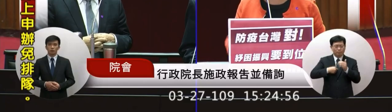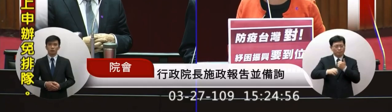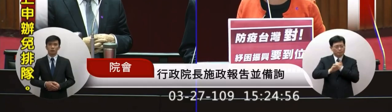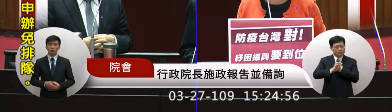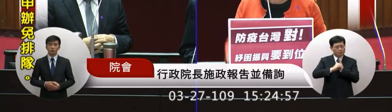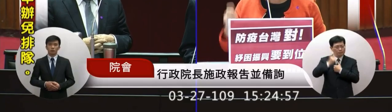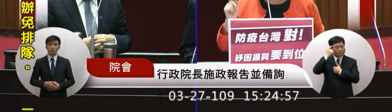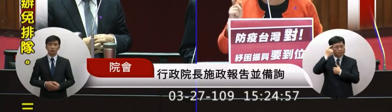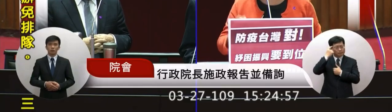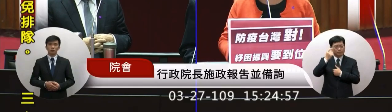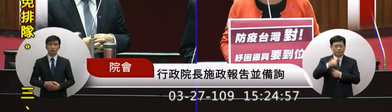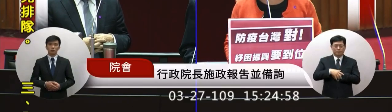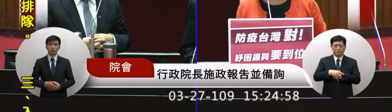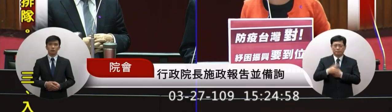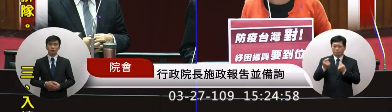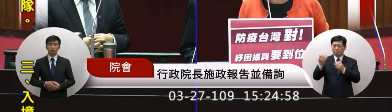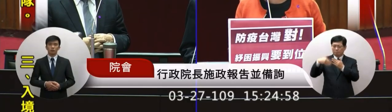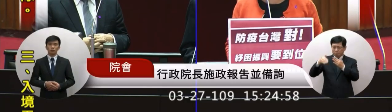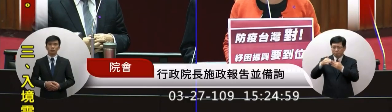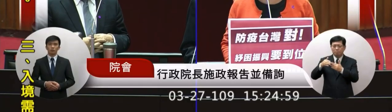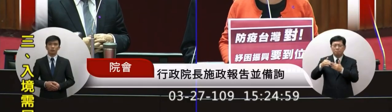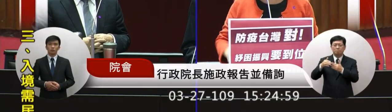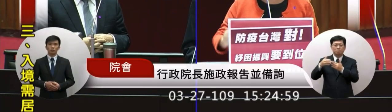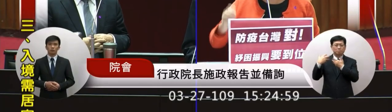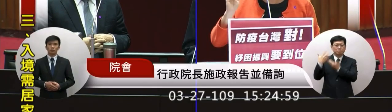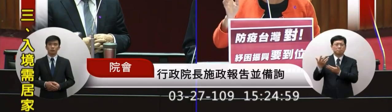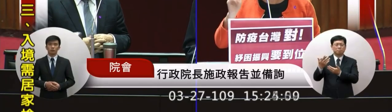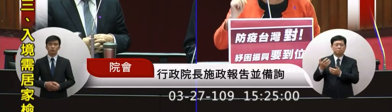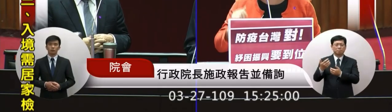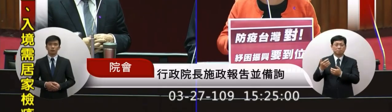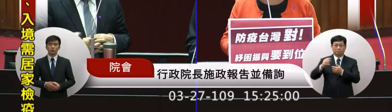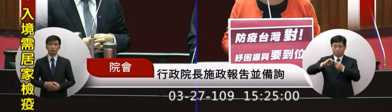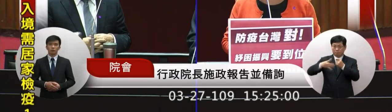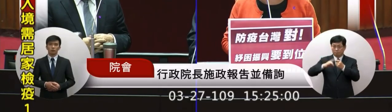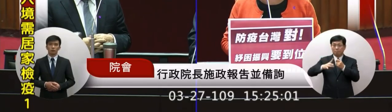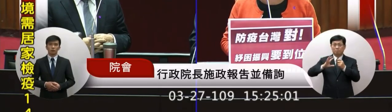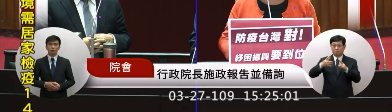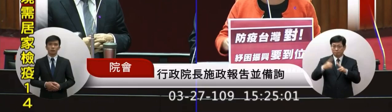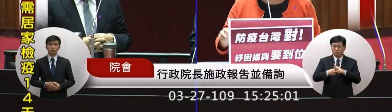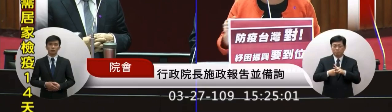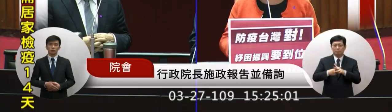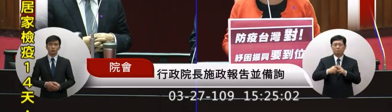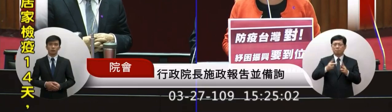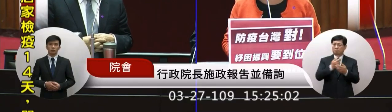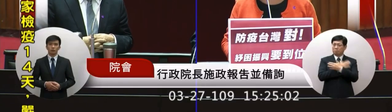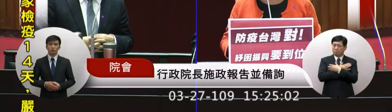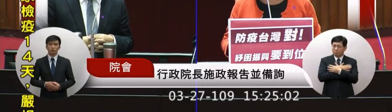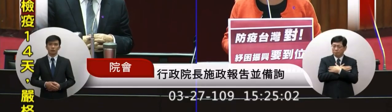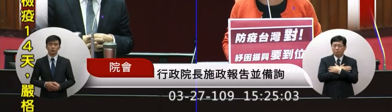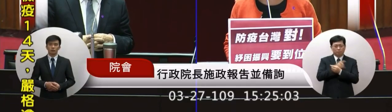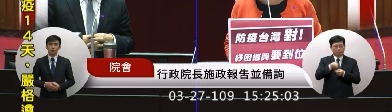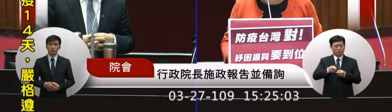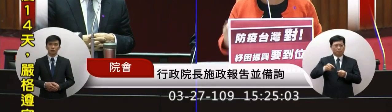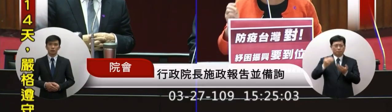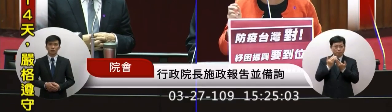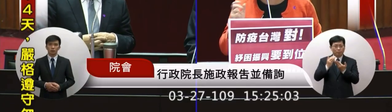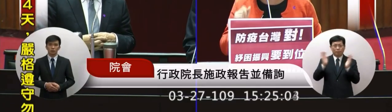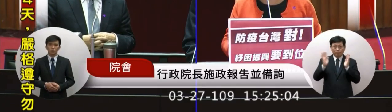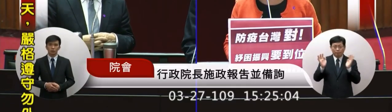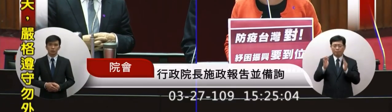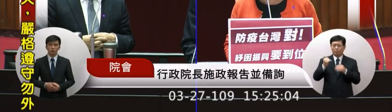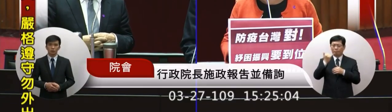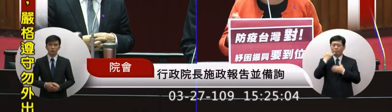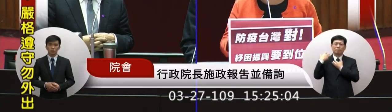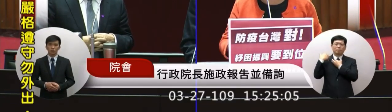思考一下，透过学校，让我们高国中小甚至幼儿园这些孩子，透过